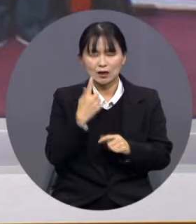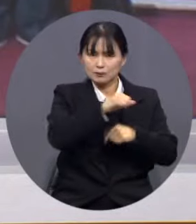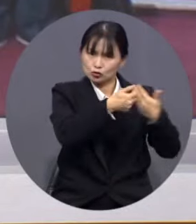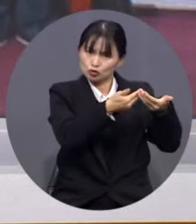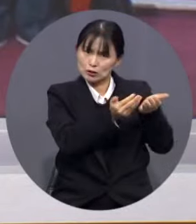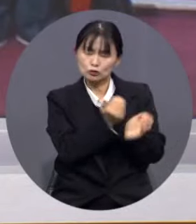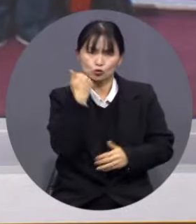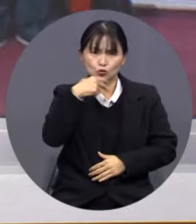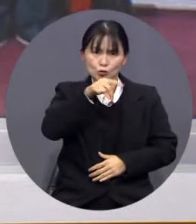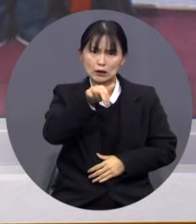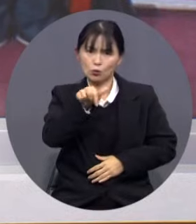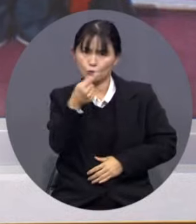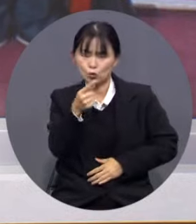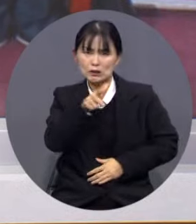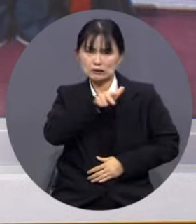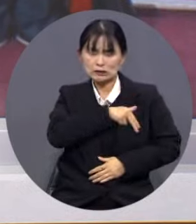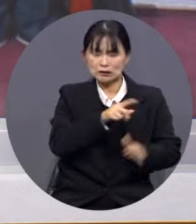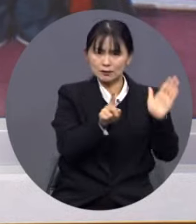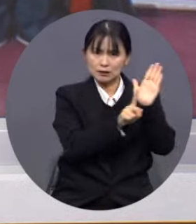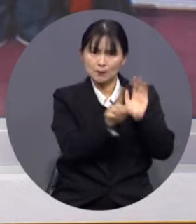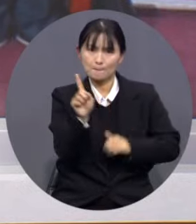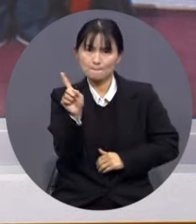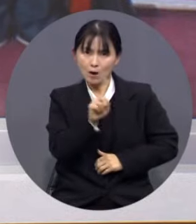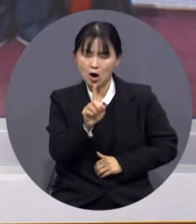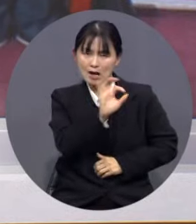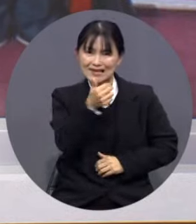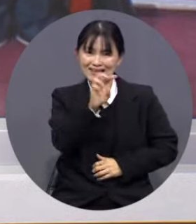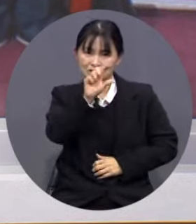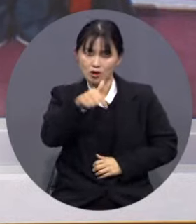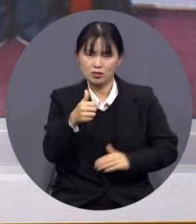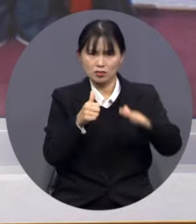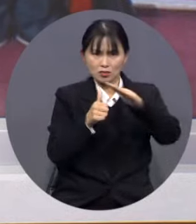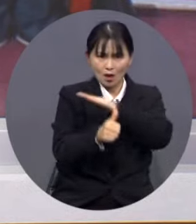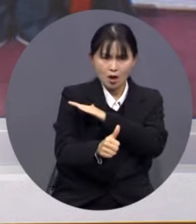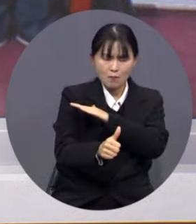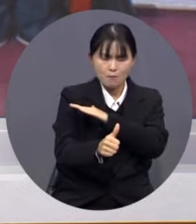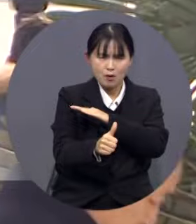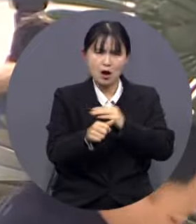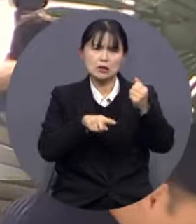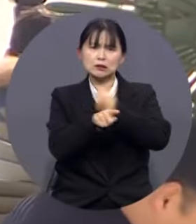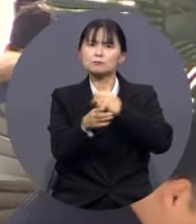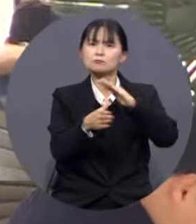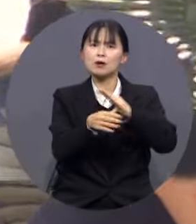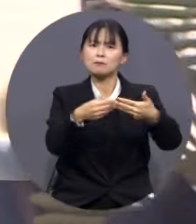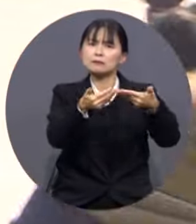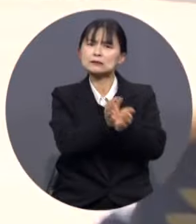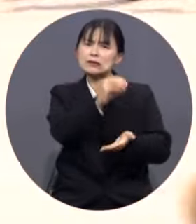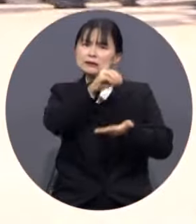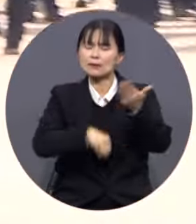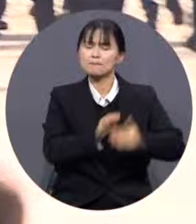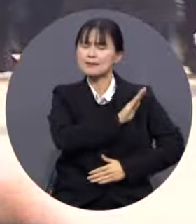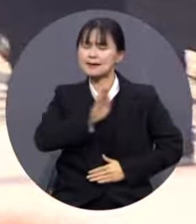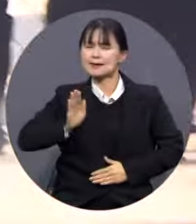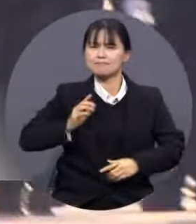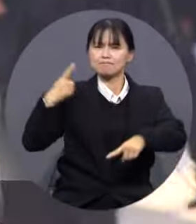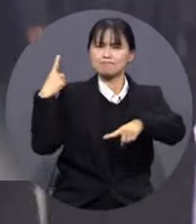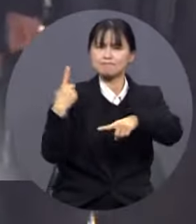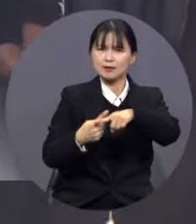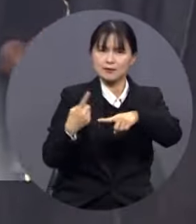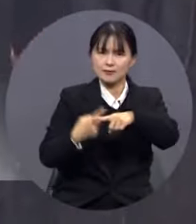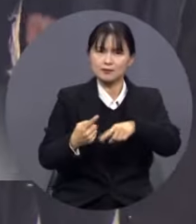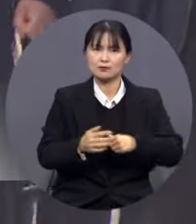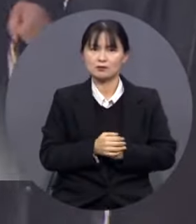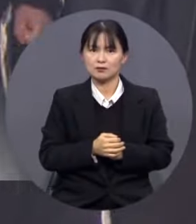더불어민주당 송재호 의원은 논평을 통해 이낙연 전 대표의 명분 없는 탈당은 배신의 정치라고